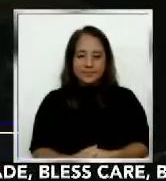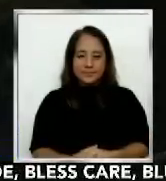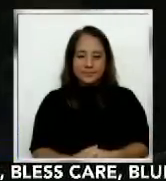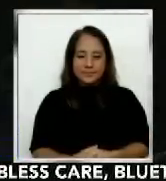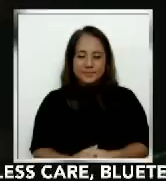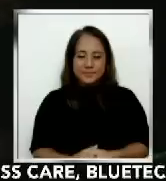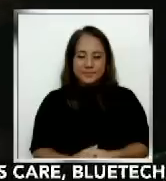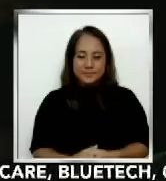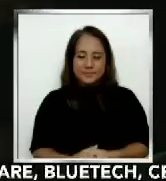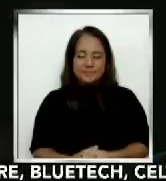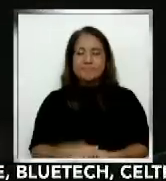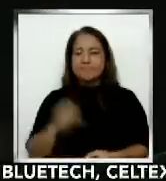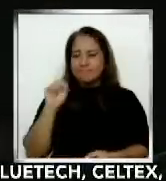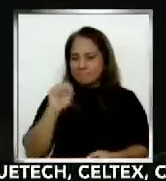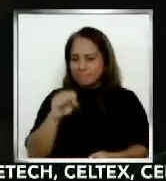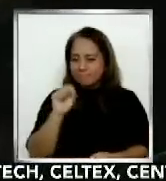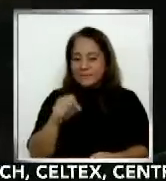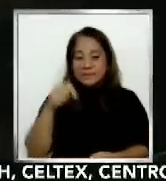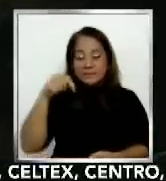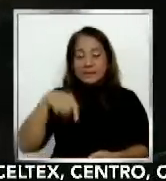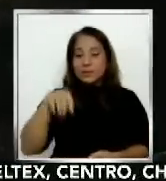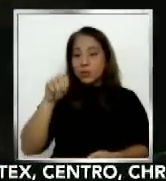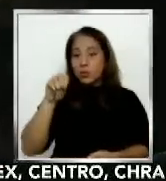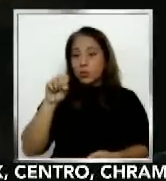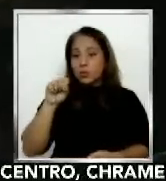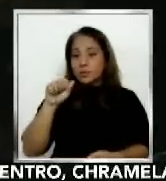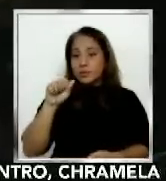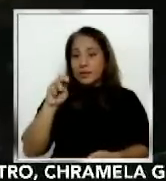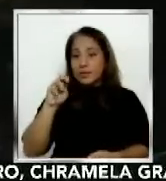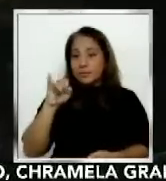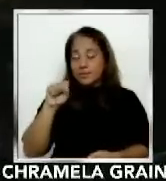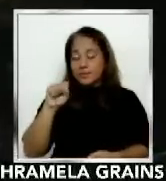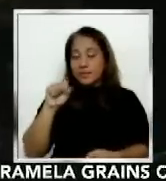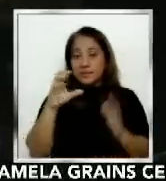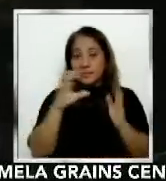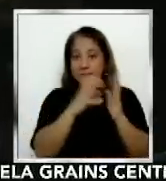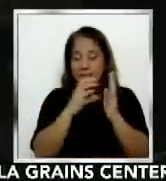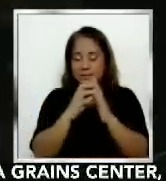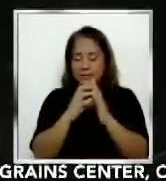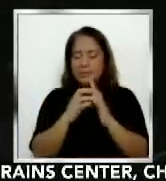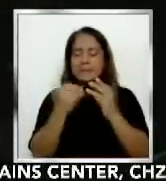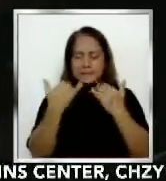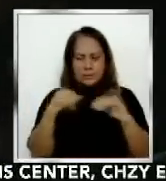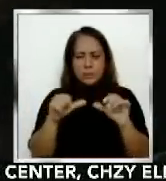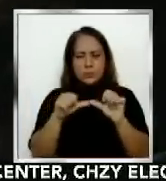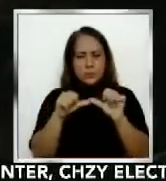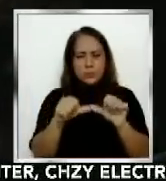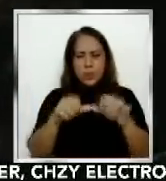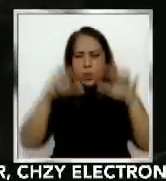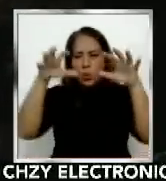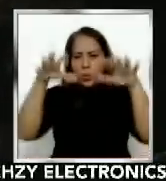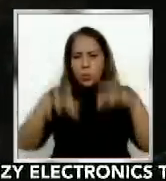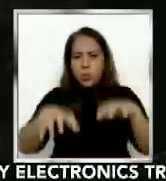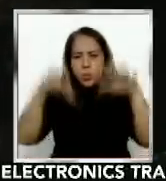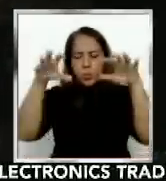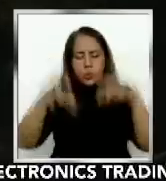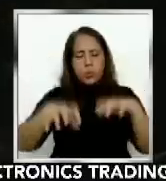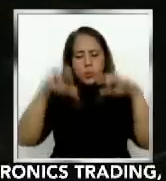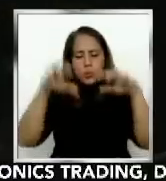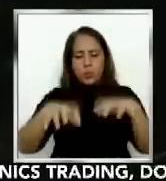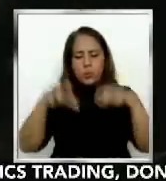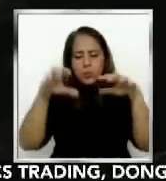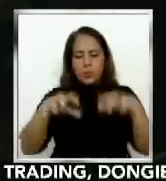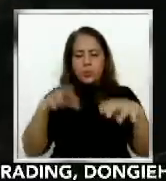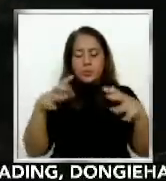Yes, Vicky, dito sa Osamis City, Misamis Occidental, patuloy pa rin ang pagbuhos ng malakas na ulan na nararanasan